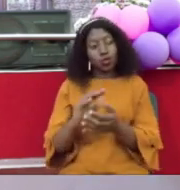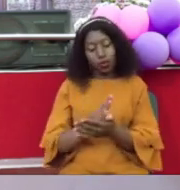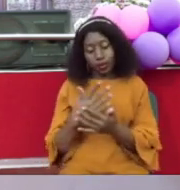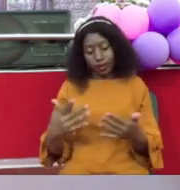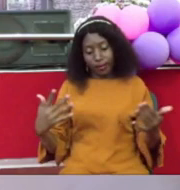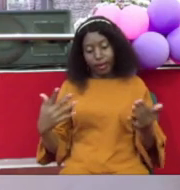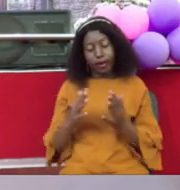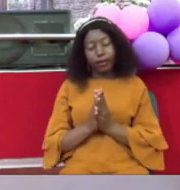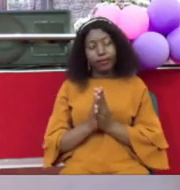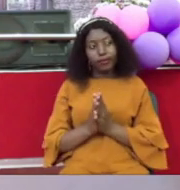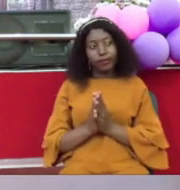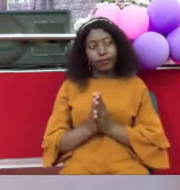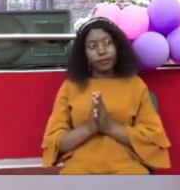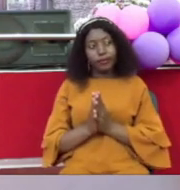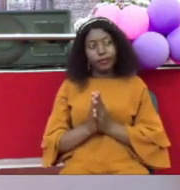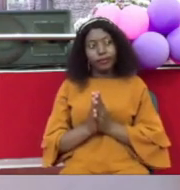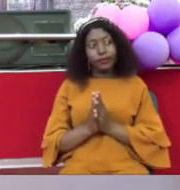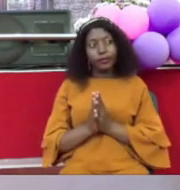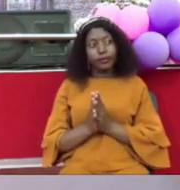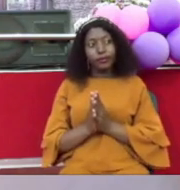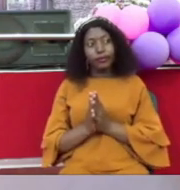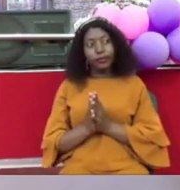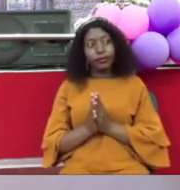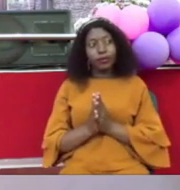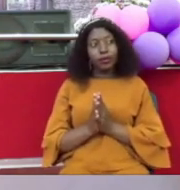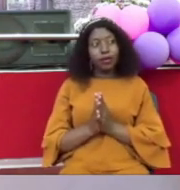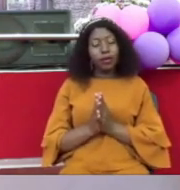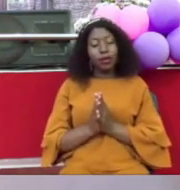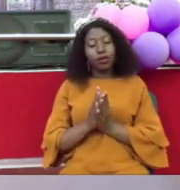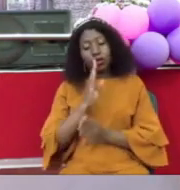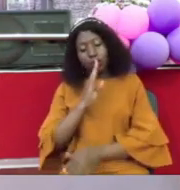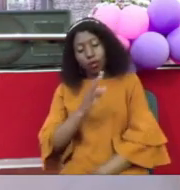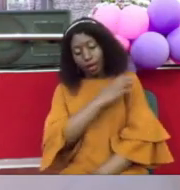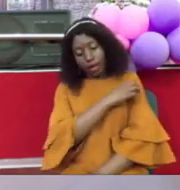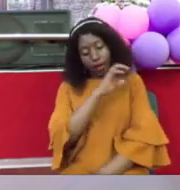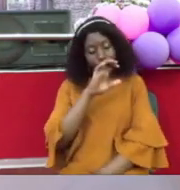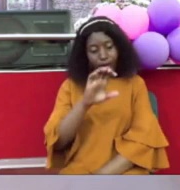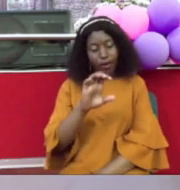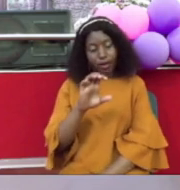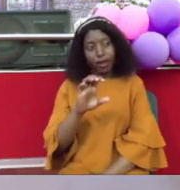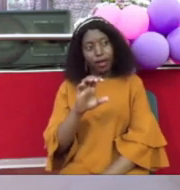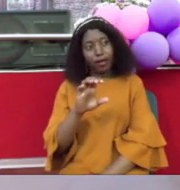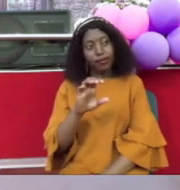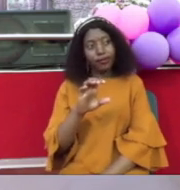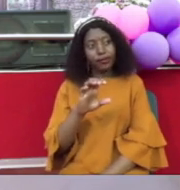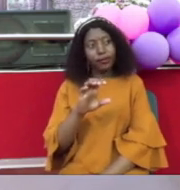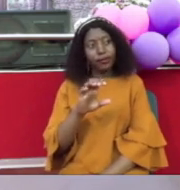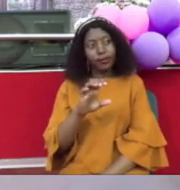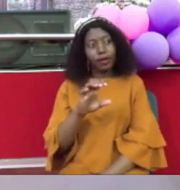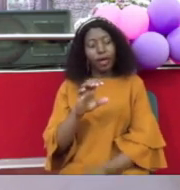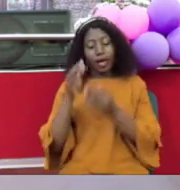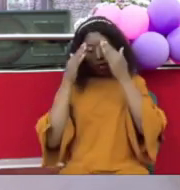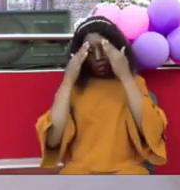something. Kufanya kitu. So being empowered as we look at it in our church this time. Kwa